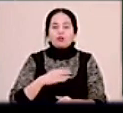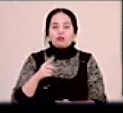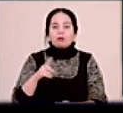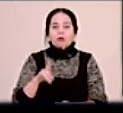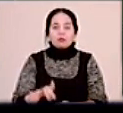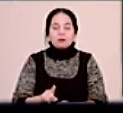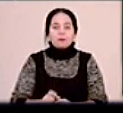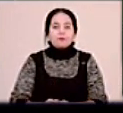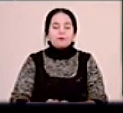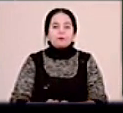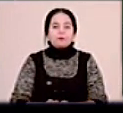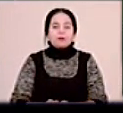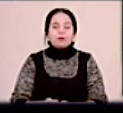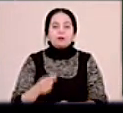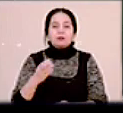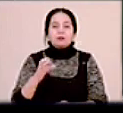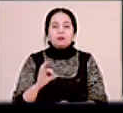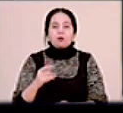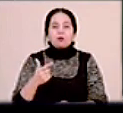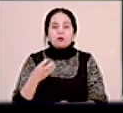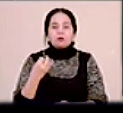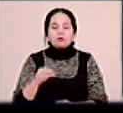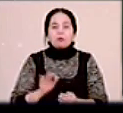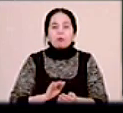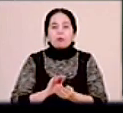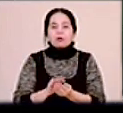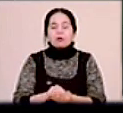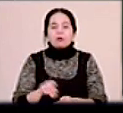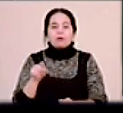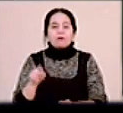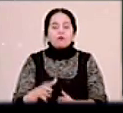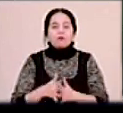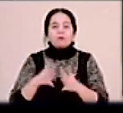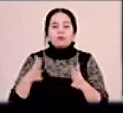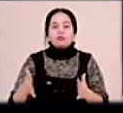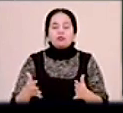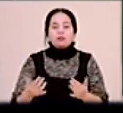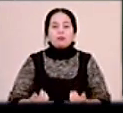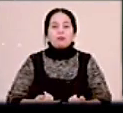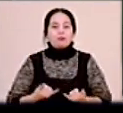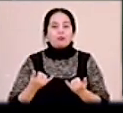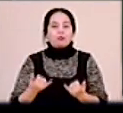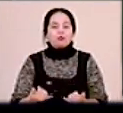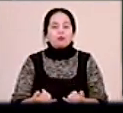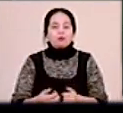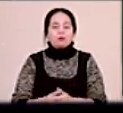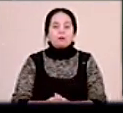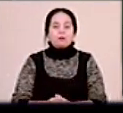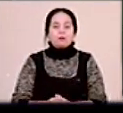эры. Согдийцы похоронили Спитамена с большими почестями.